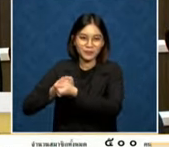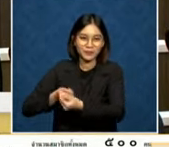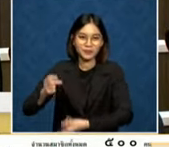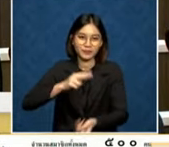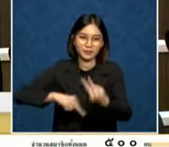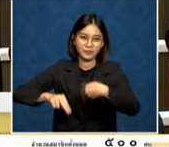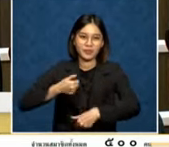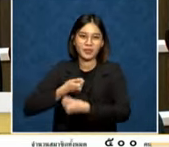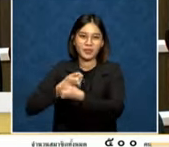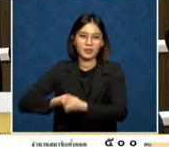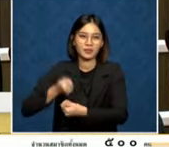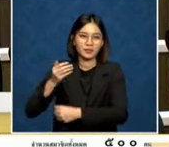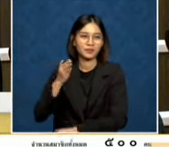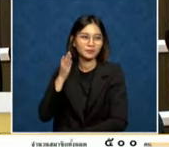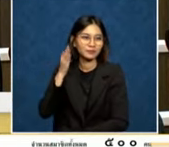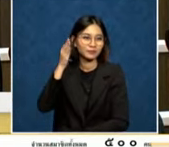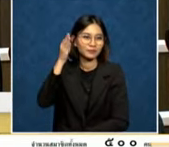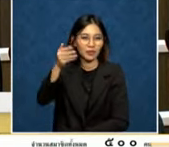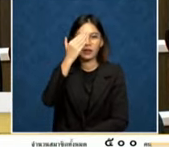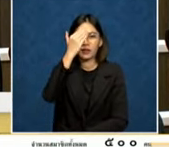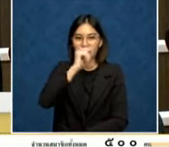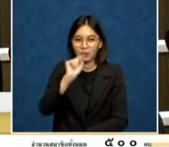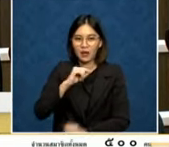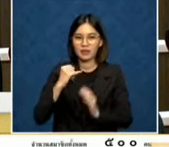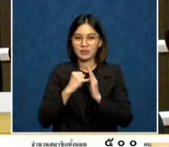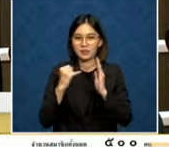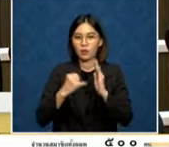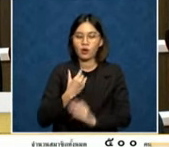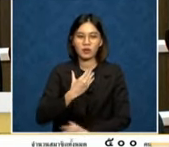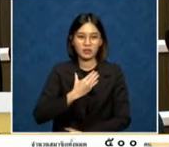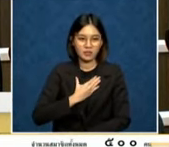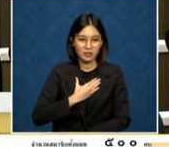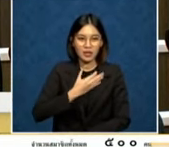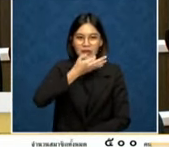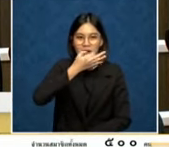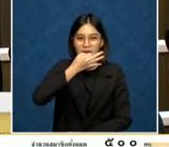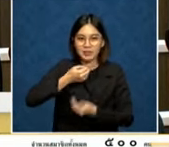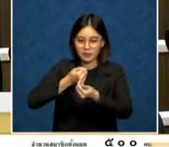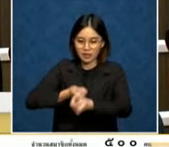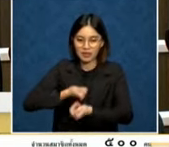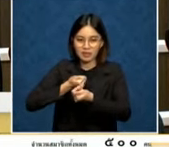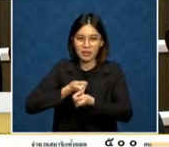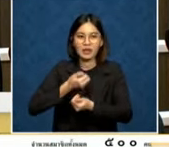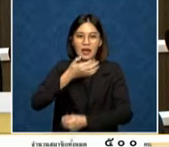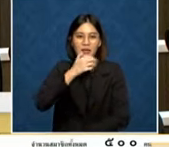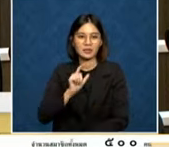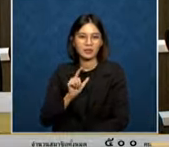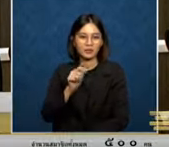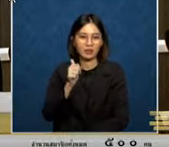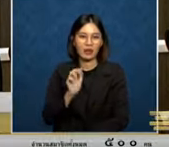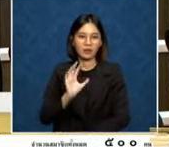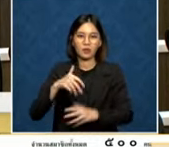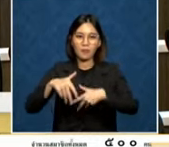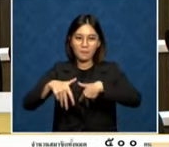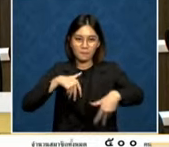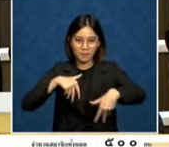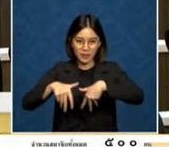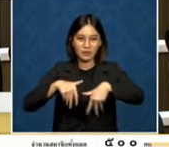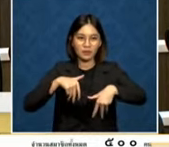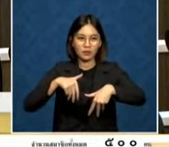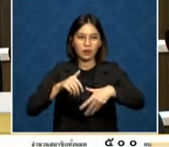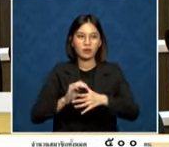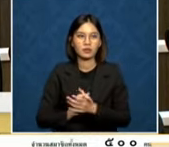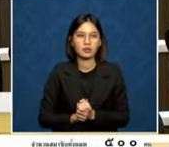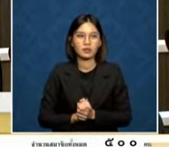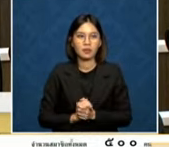เกษตรกรต่อไปนะคะเพราะว่าจังหวัดของดิฉันอาชีพเกษตรคืออาชีพหลักของประชากรของเราค่ะ